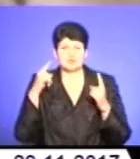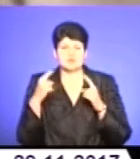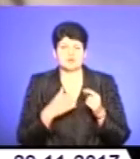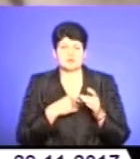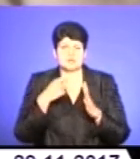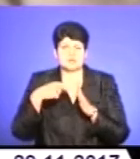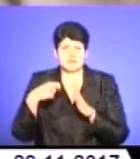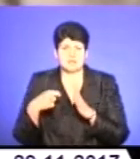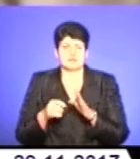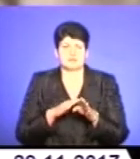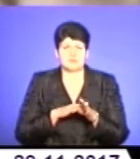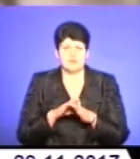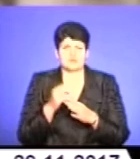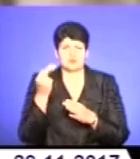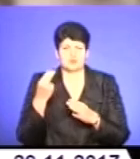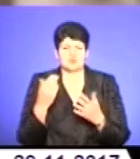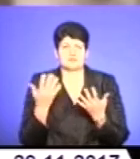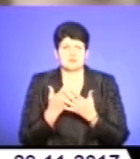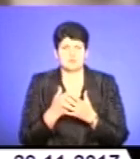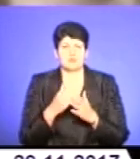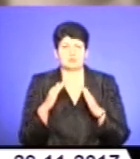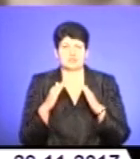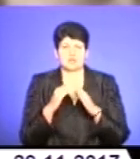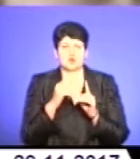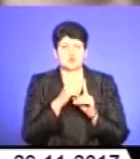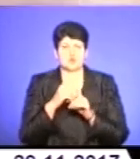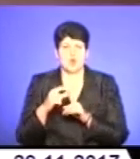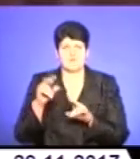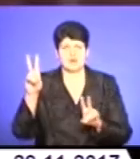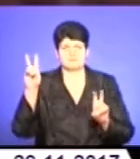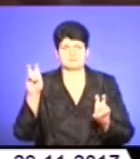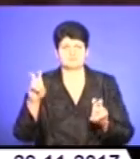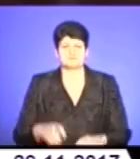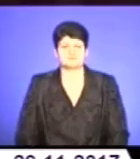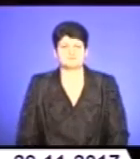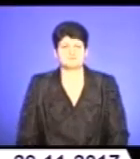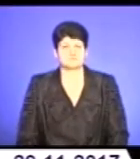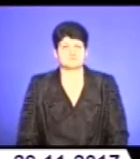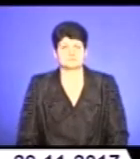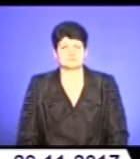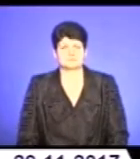зняти повнометражний художній фільм «Будинок Слова». Соломія Струс, Оксана Галіяш, Вісті ТТБ.